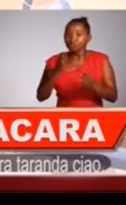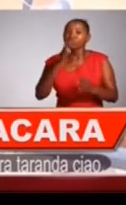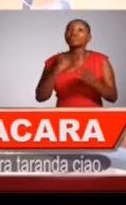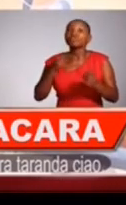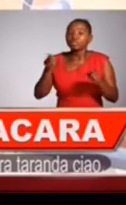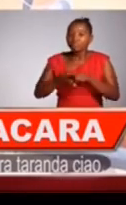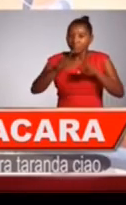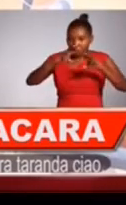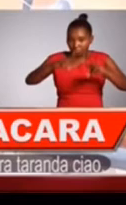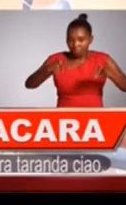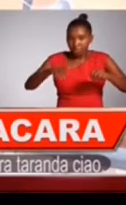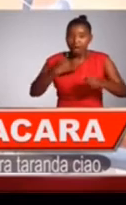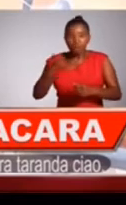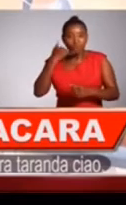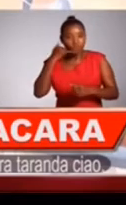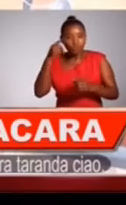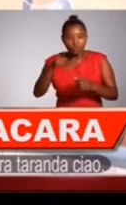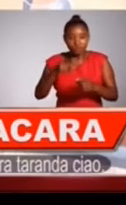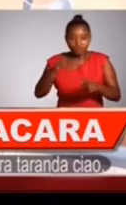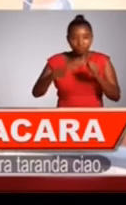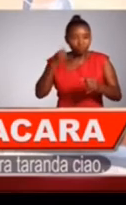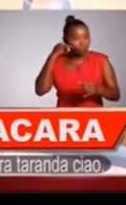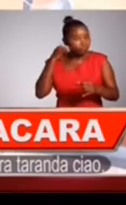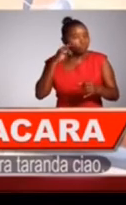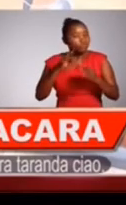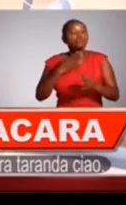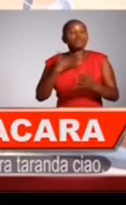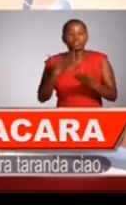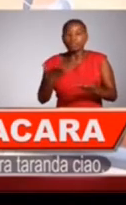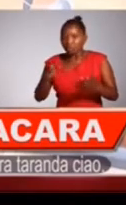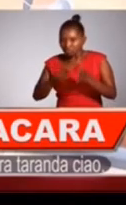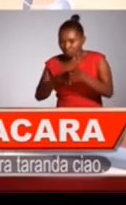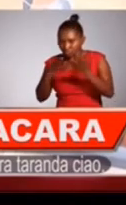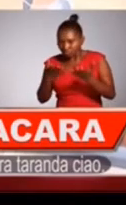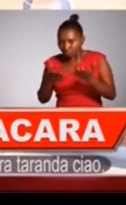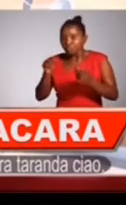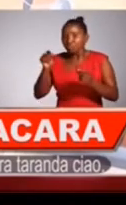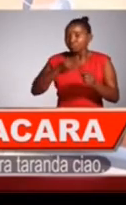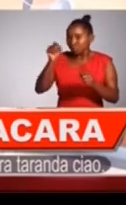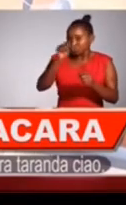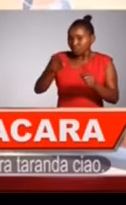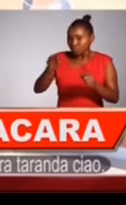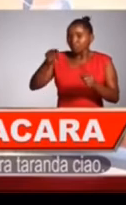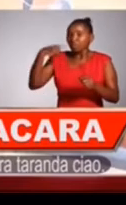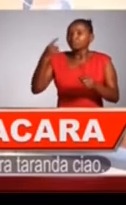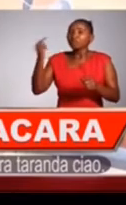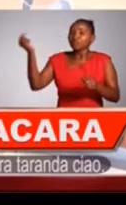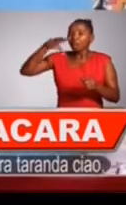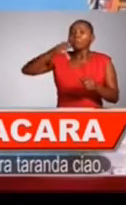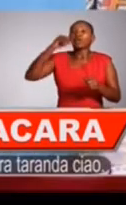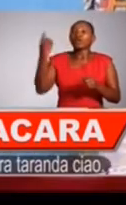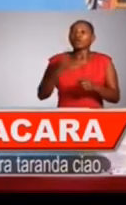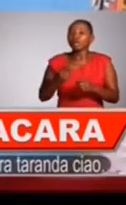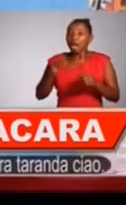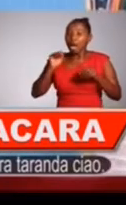waneza nitafuta Nikona nambaya simu, mtu waneza nitafuta na nyambaya na taka kitu hii na kaji Santa mchorea, ala kwa hea takuja tuwa na chukua